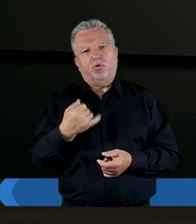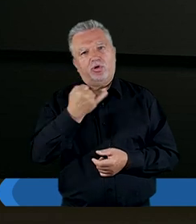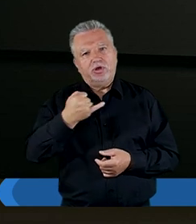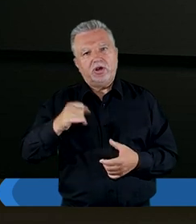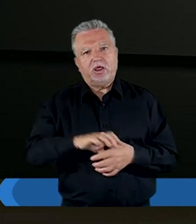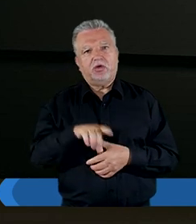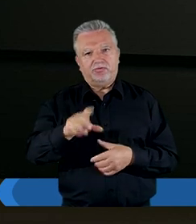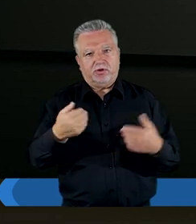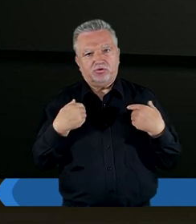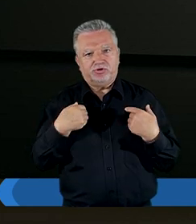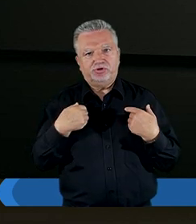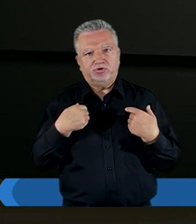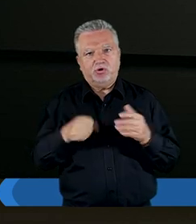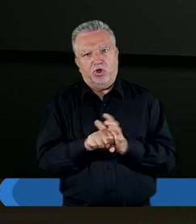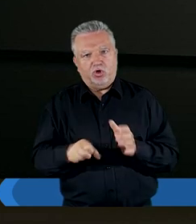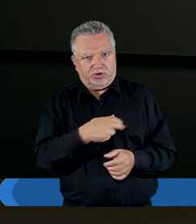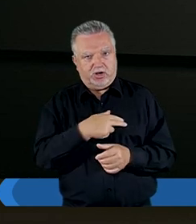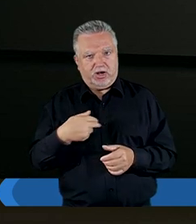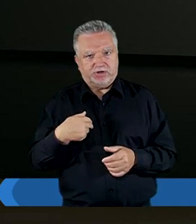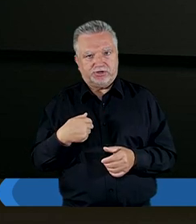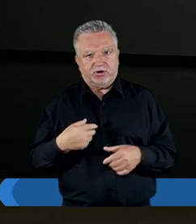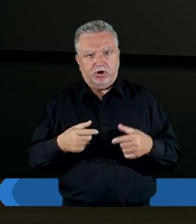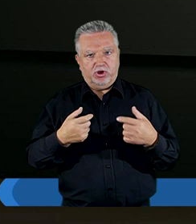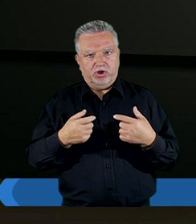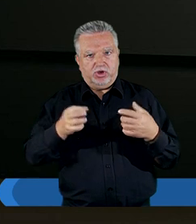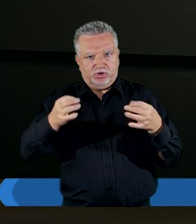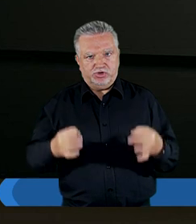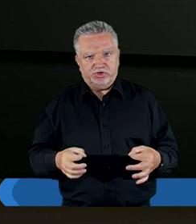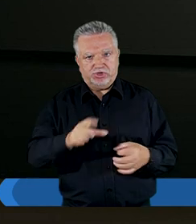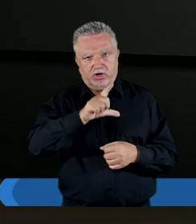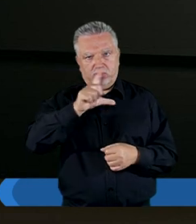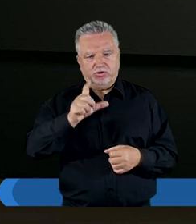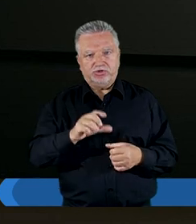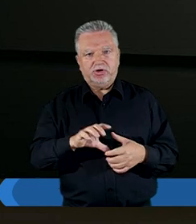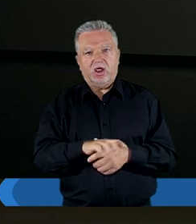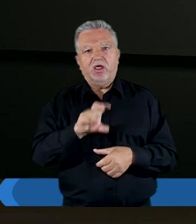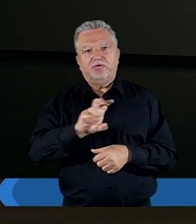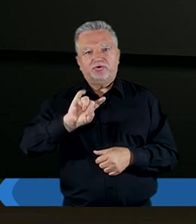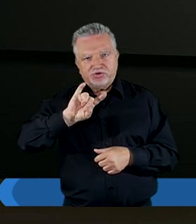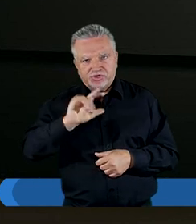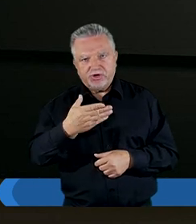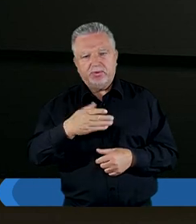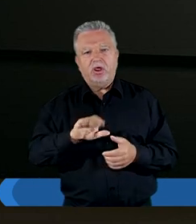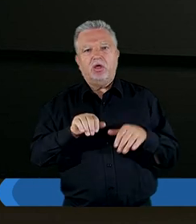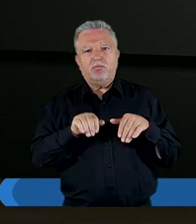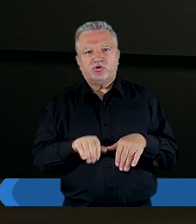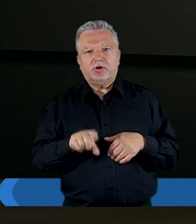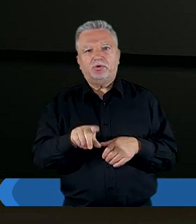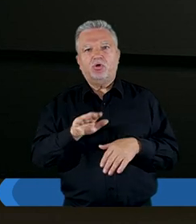życiu niż naszych współczesnych osób, w czym możemy go naśladować, a